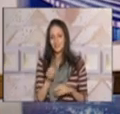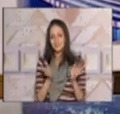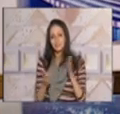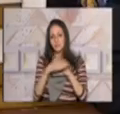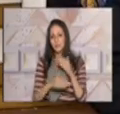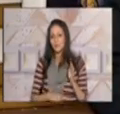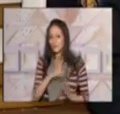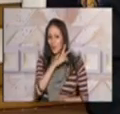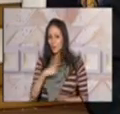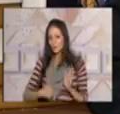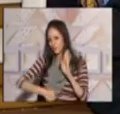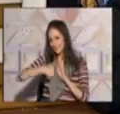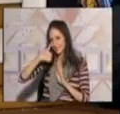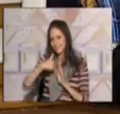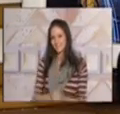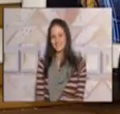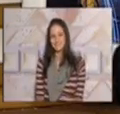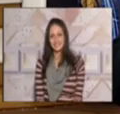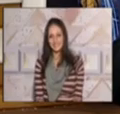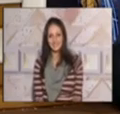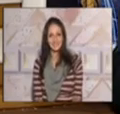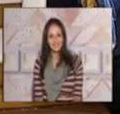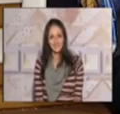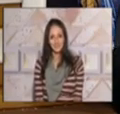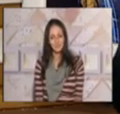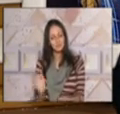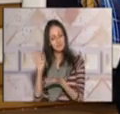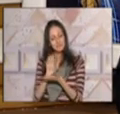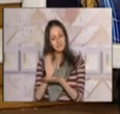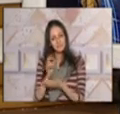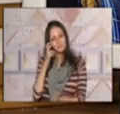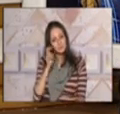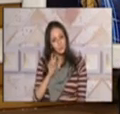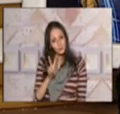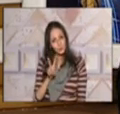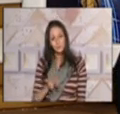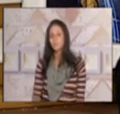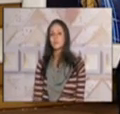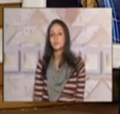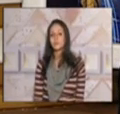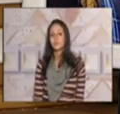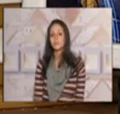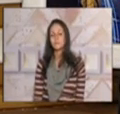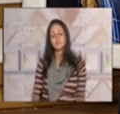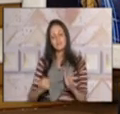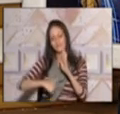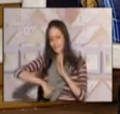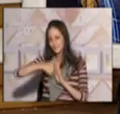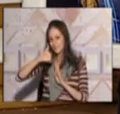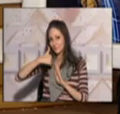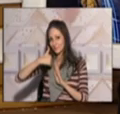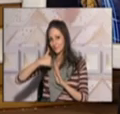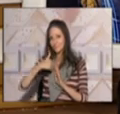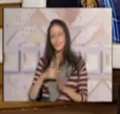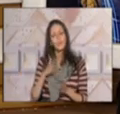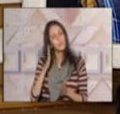شكرا شكرا جزيلا. بنحاول أن نلقي الضوء بشكل يعني نقول متميز أو بشكل